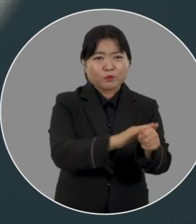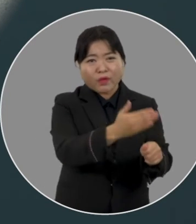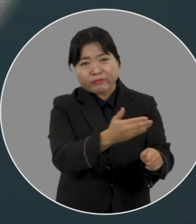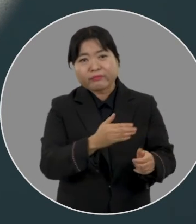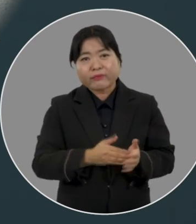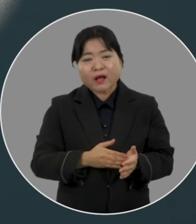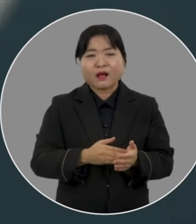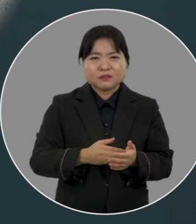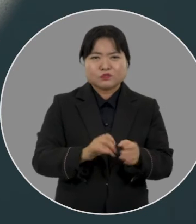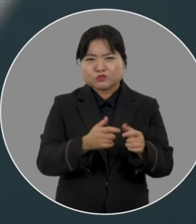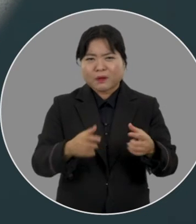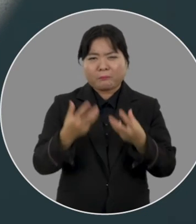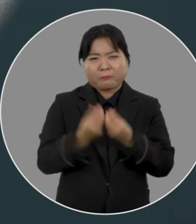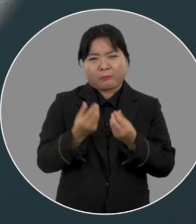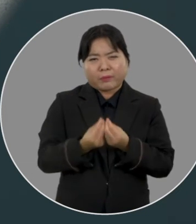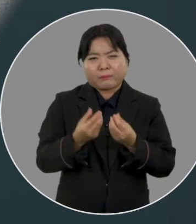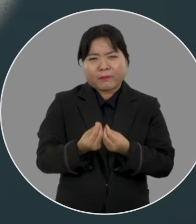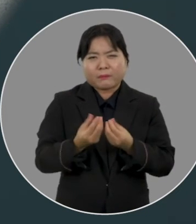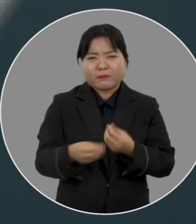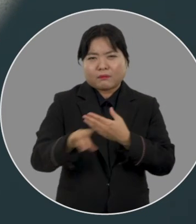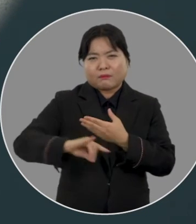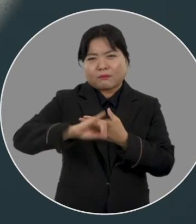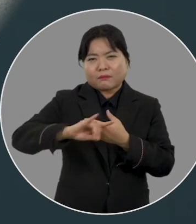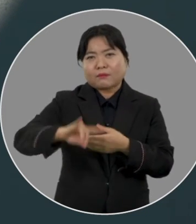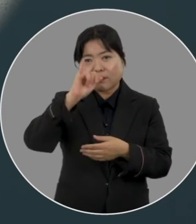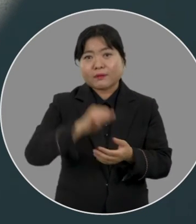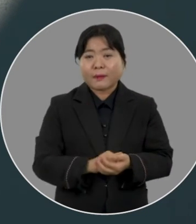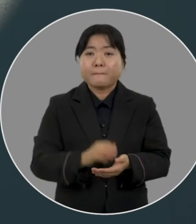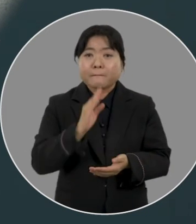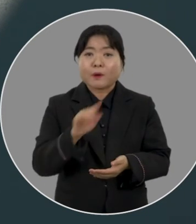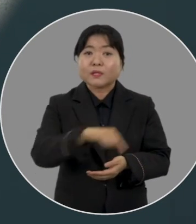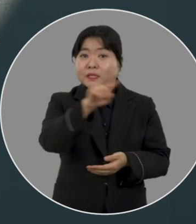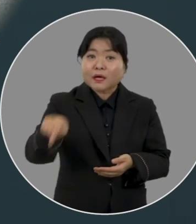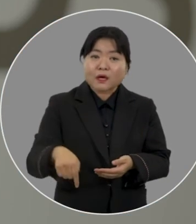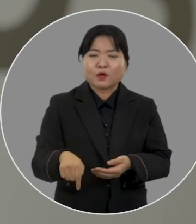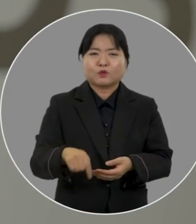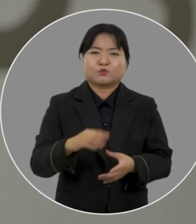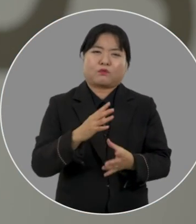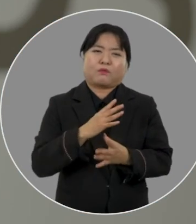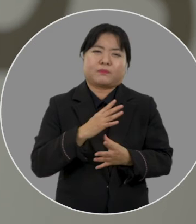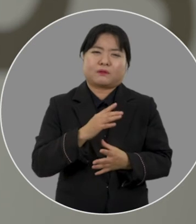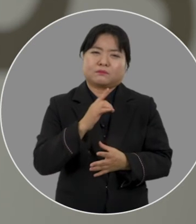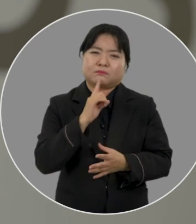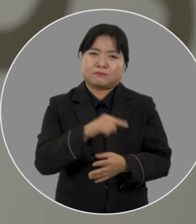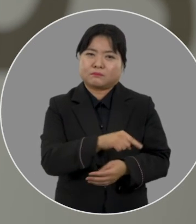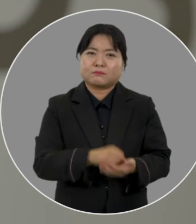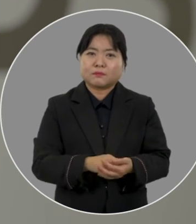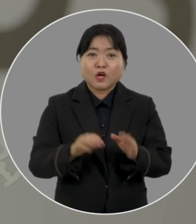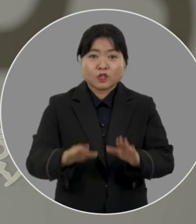하는 식의 수많은 변명을 늘어놓는 거죠. 바로 이게 우리를 겁나게 해요.